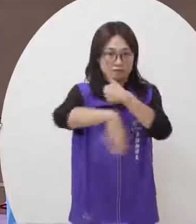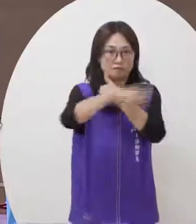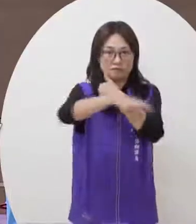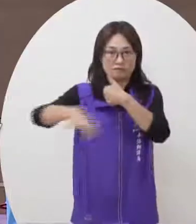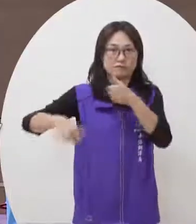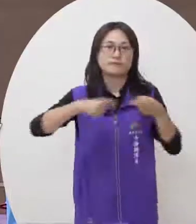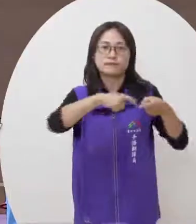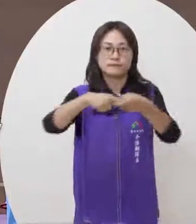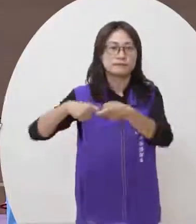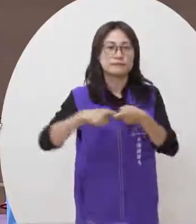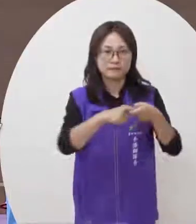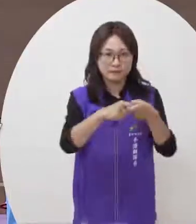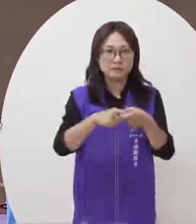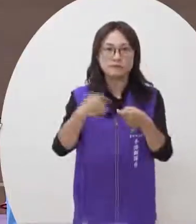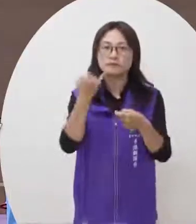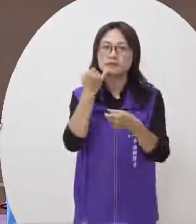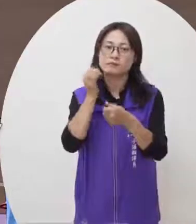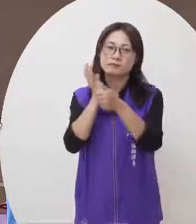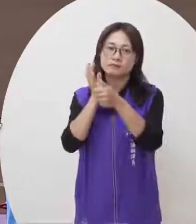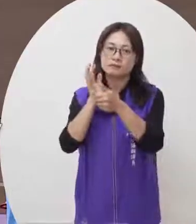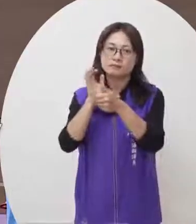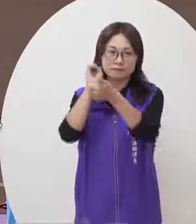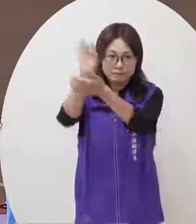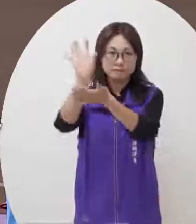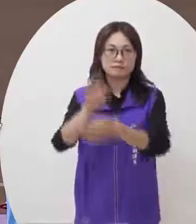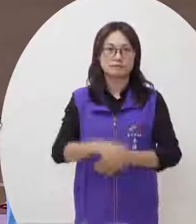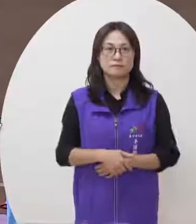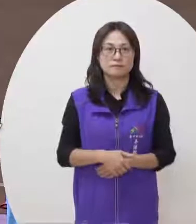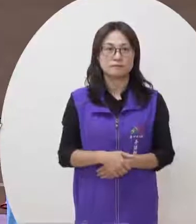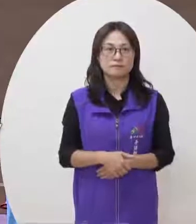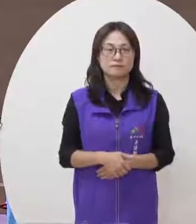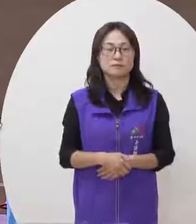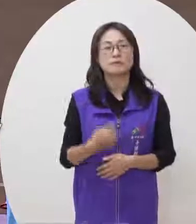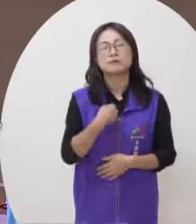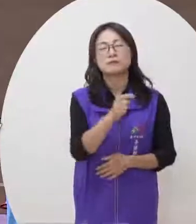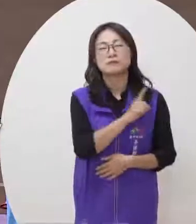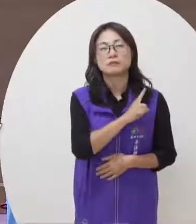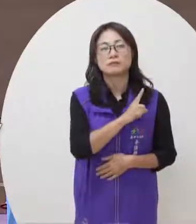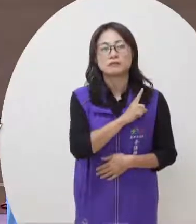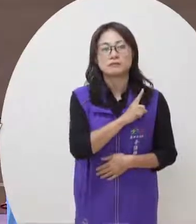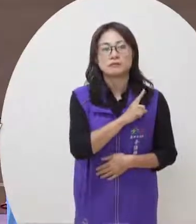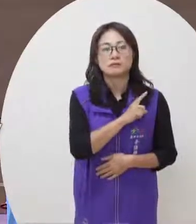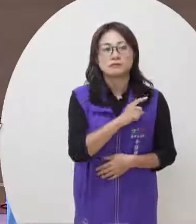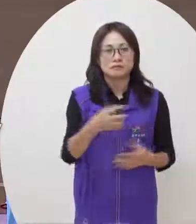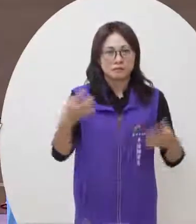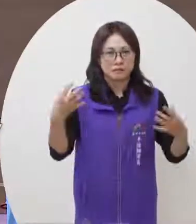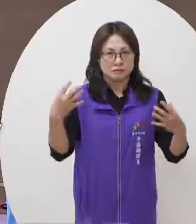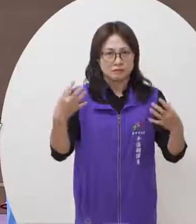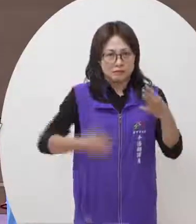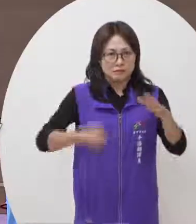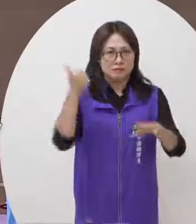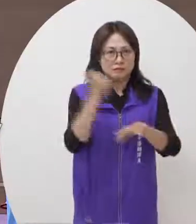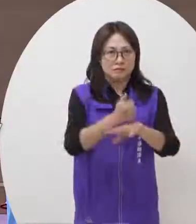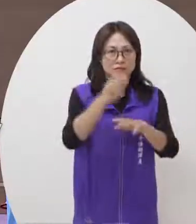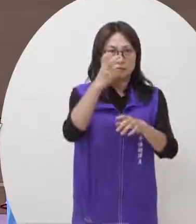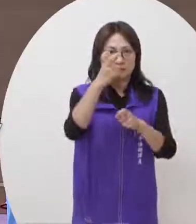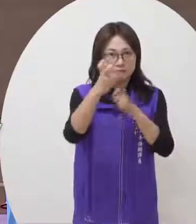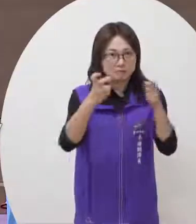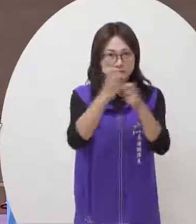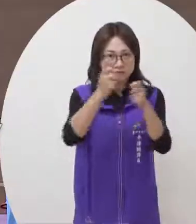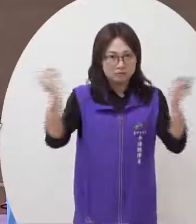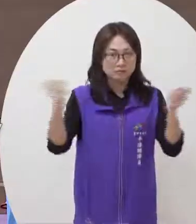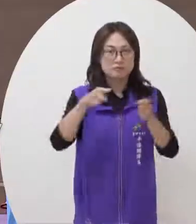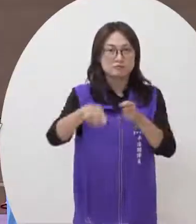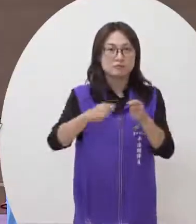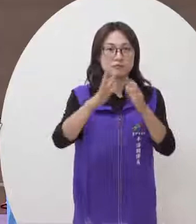跟各个局处哈再去对话没有问题哈。那因为我自己当过20多年的民意代表，我对民意极为